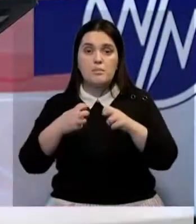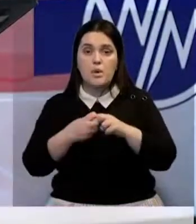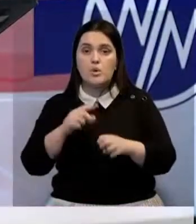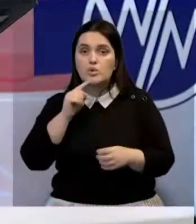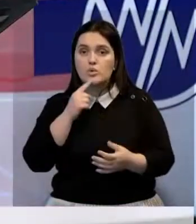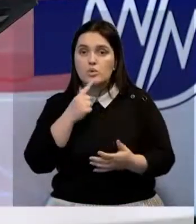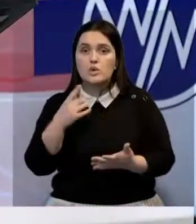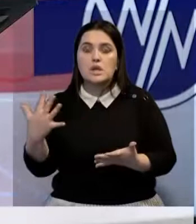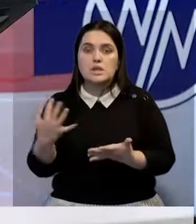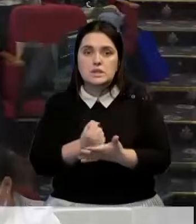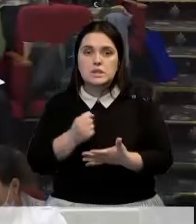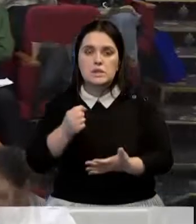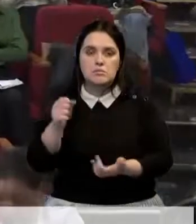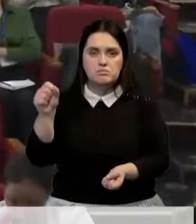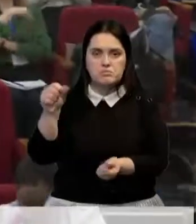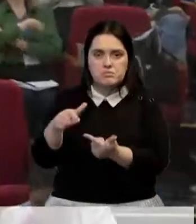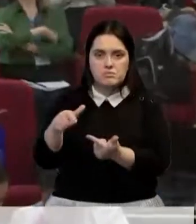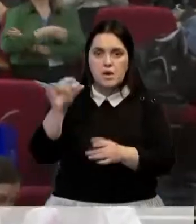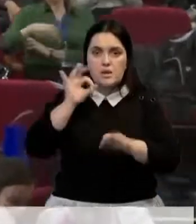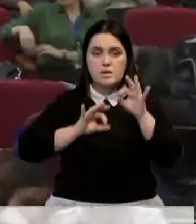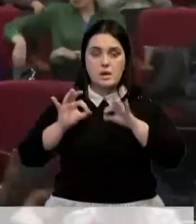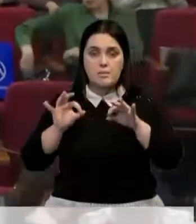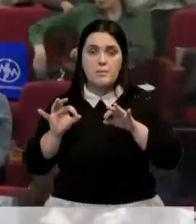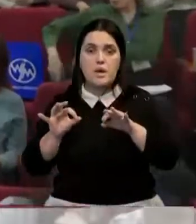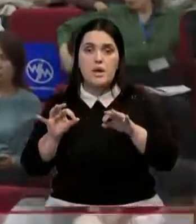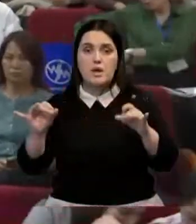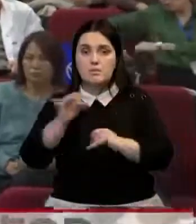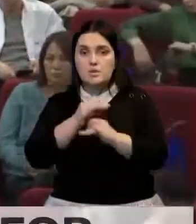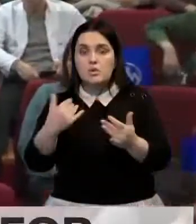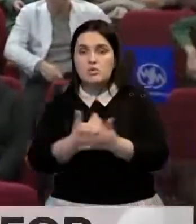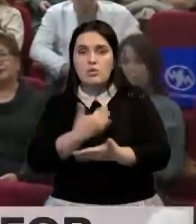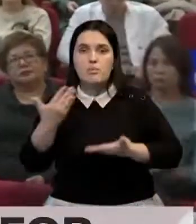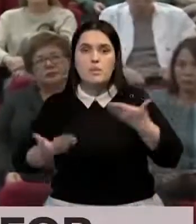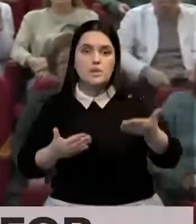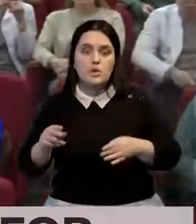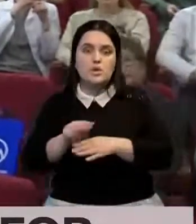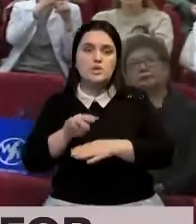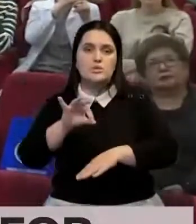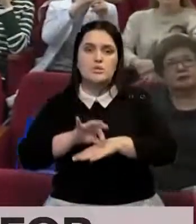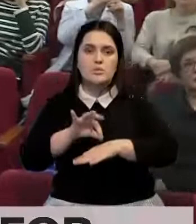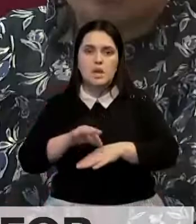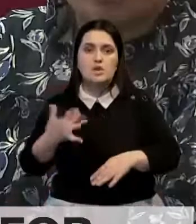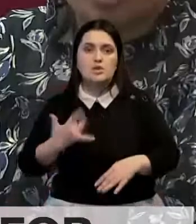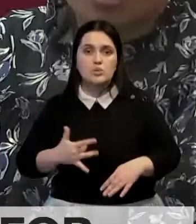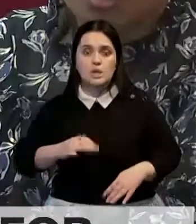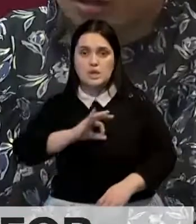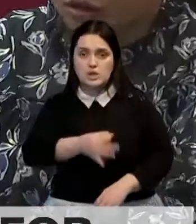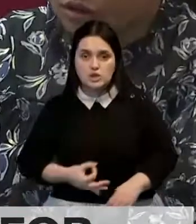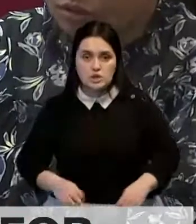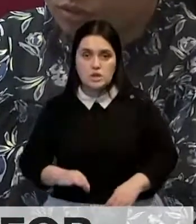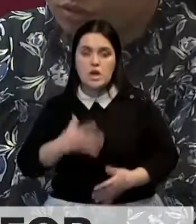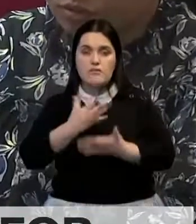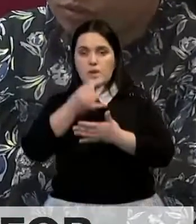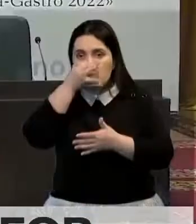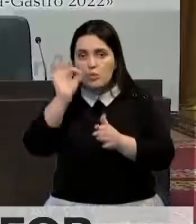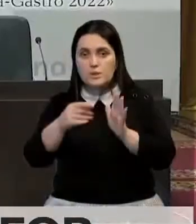стало проблемой. Трудно найти и подобрать лекарства. В рамках мероприятия специалисты обсудили новые подходы к лечению заболеваний желудка и